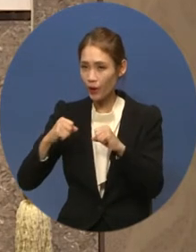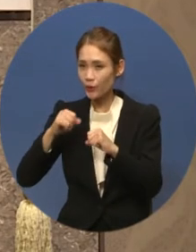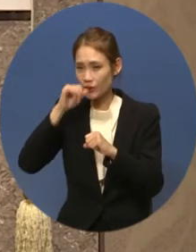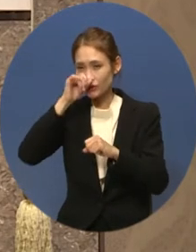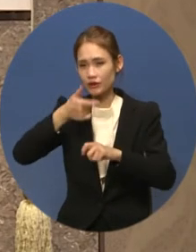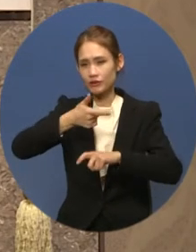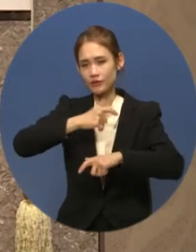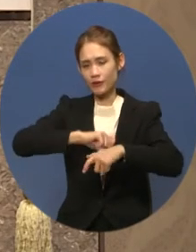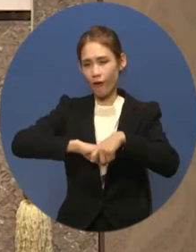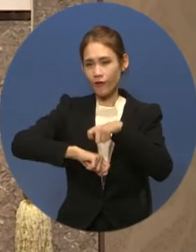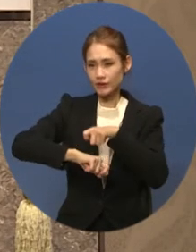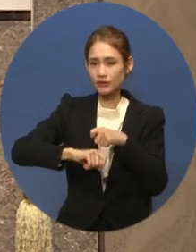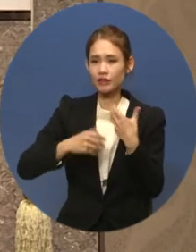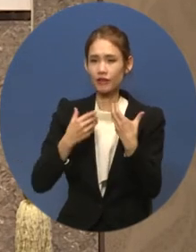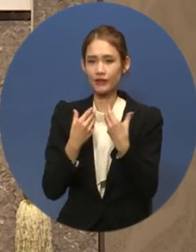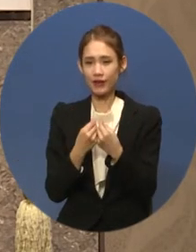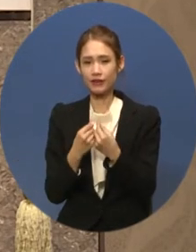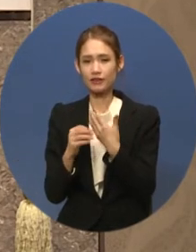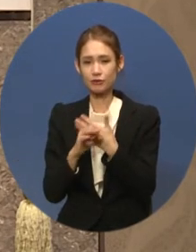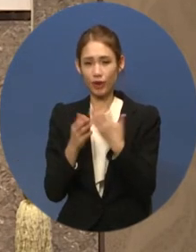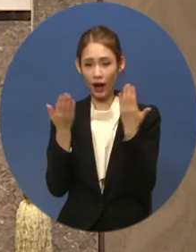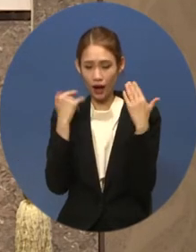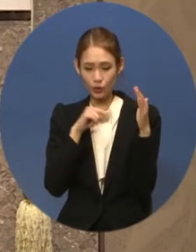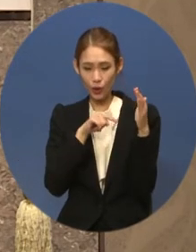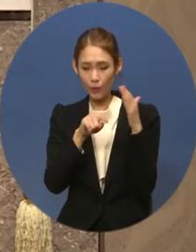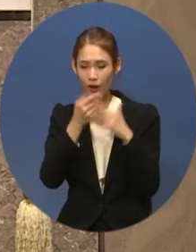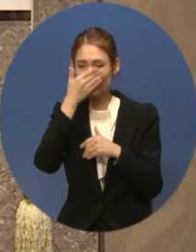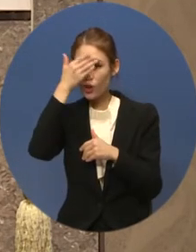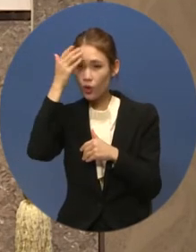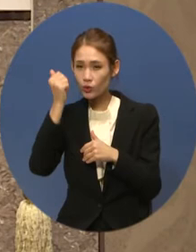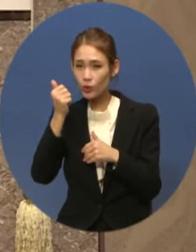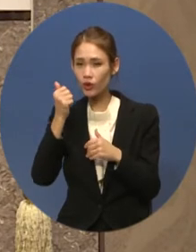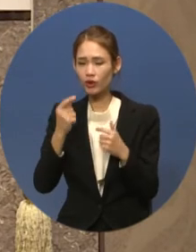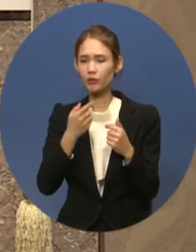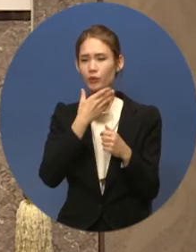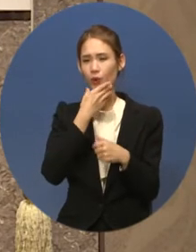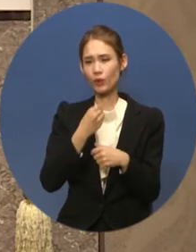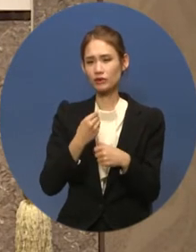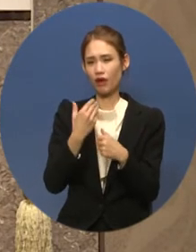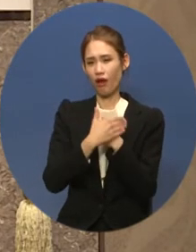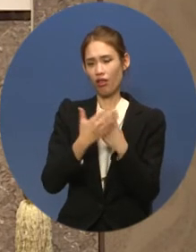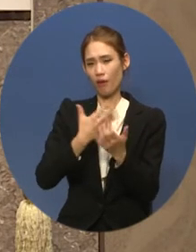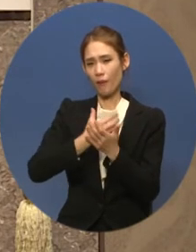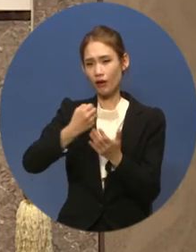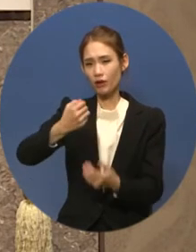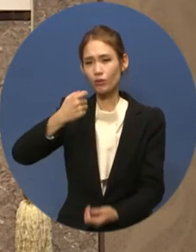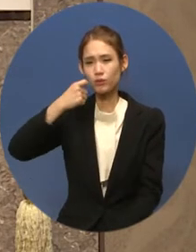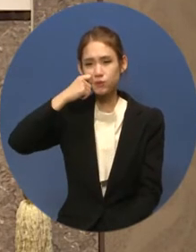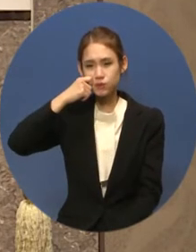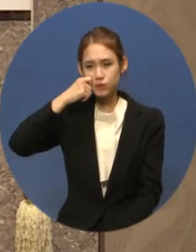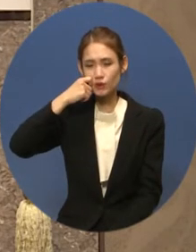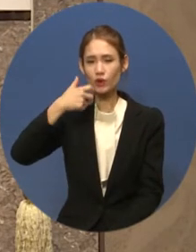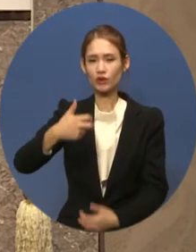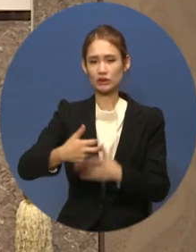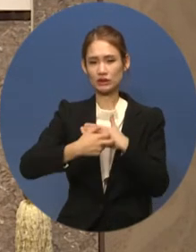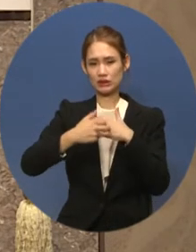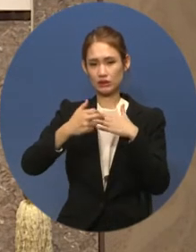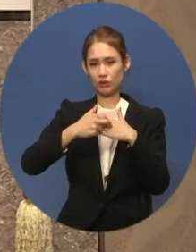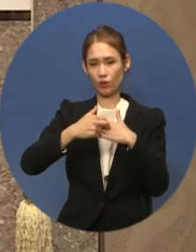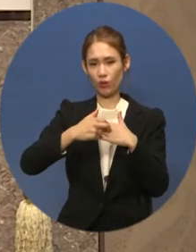예를 들면 학교 밖 청소년 들 같은 경우에는 복지사각지대 있습니다 특히 의료적인 문제를 갖고 있는 경우도 굉장히